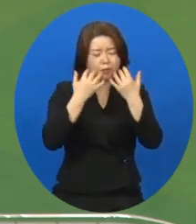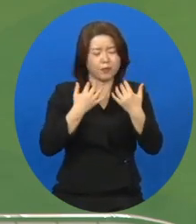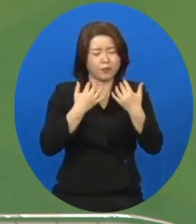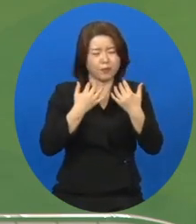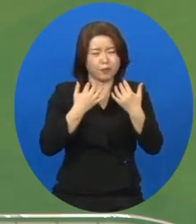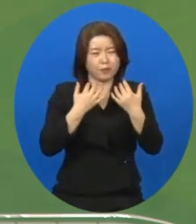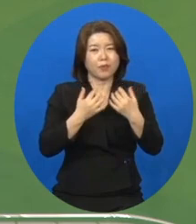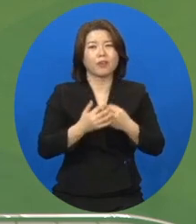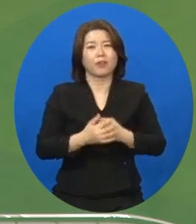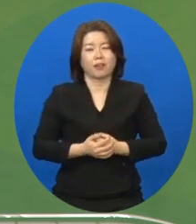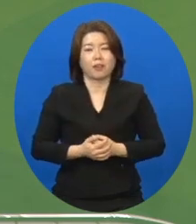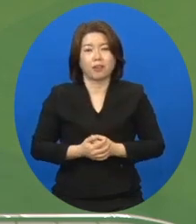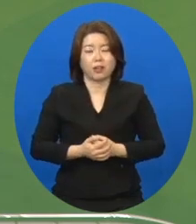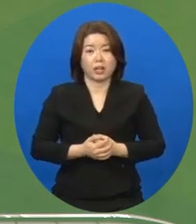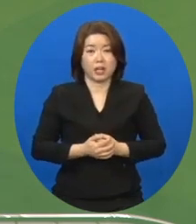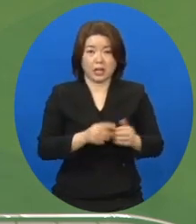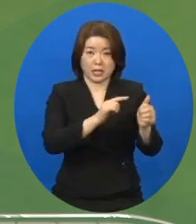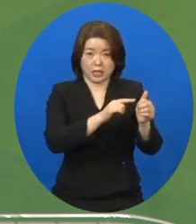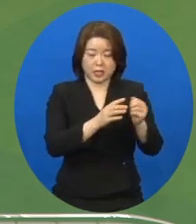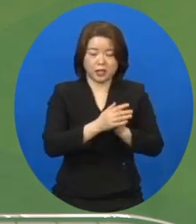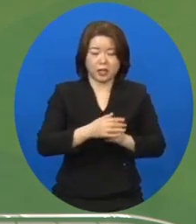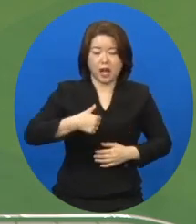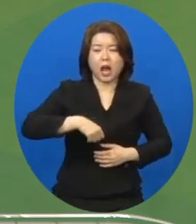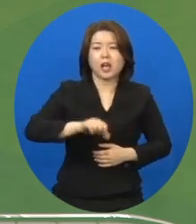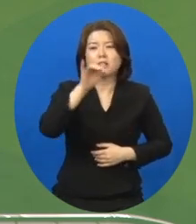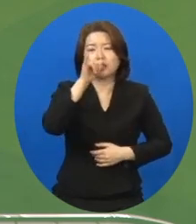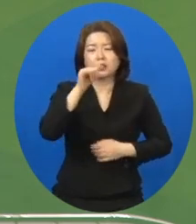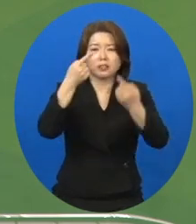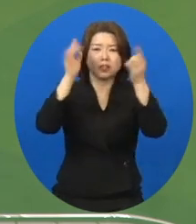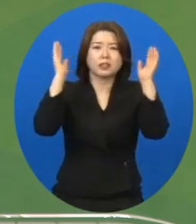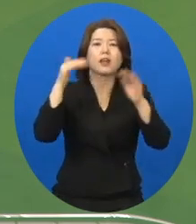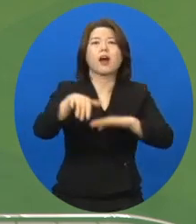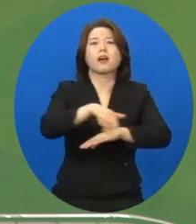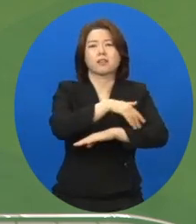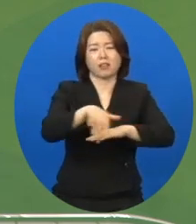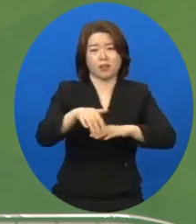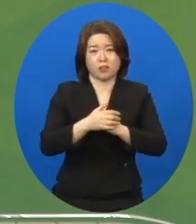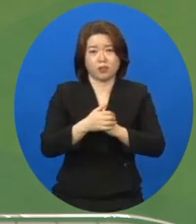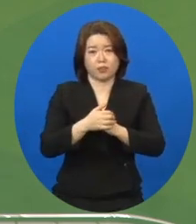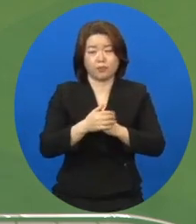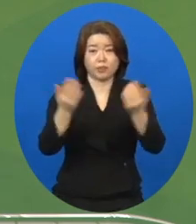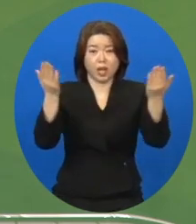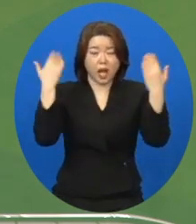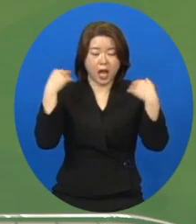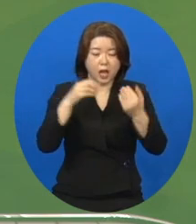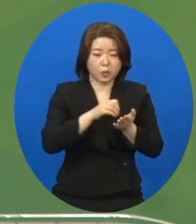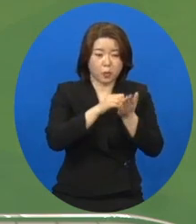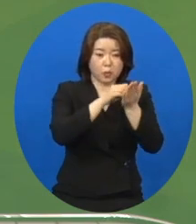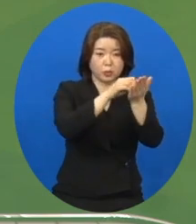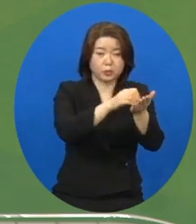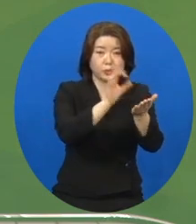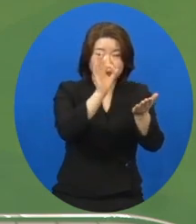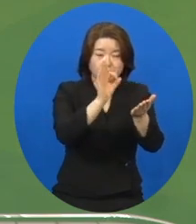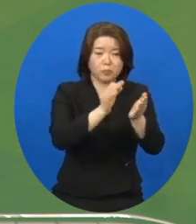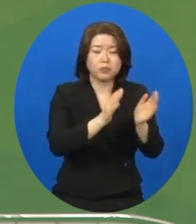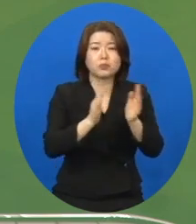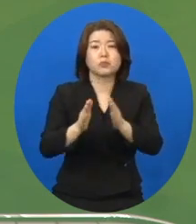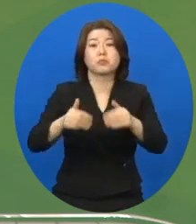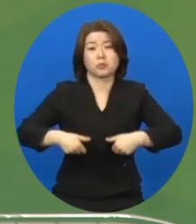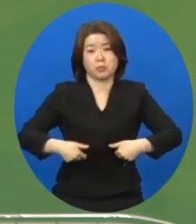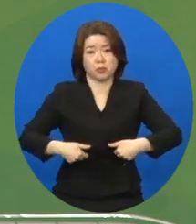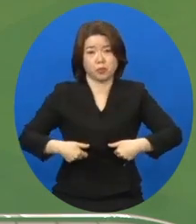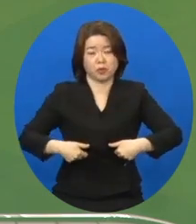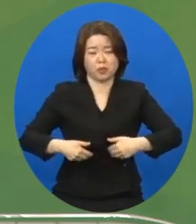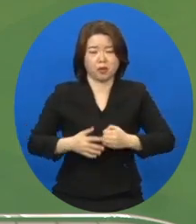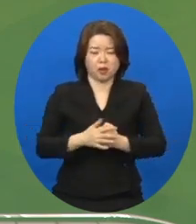그분이 아들이 있는데 대학을 다닙니다. 그 등록금을 마련해 줘야 되는데